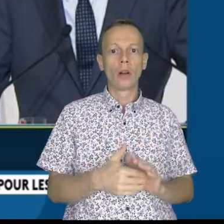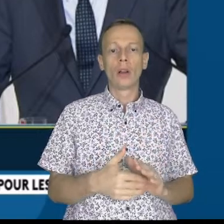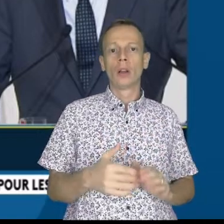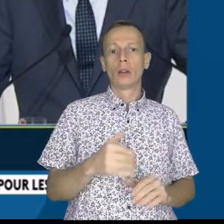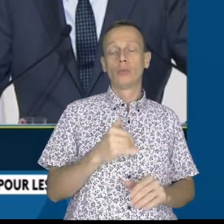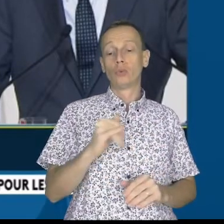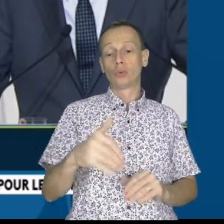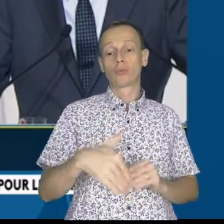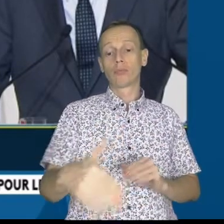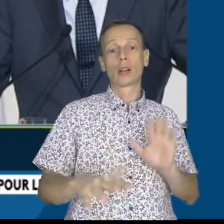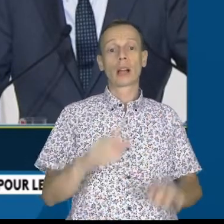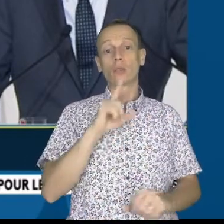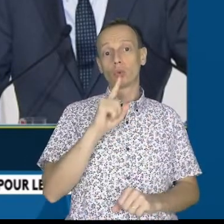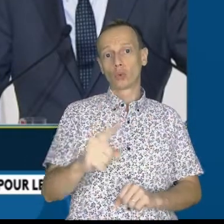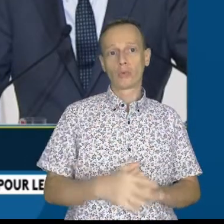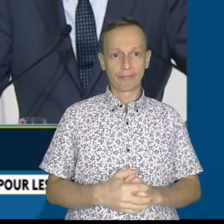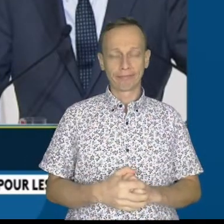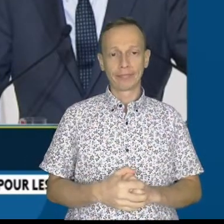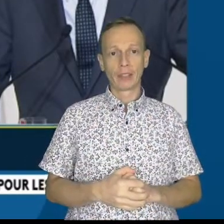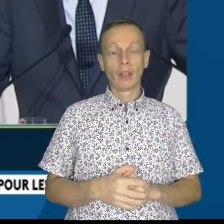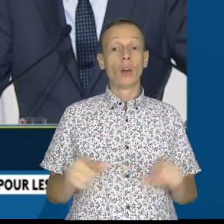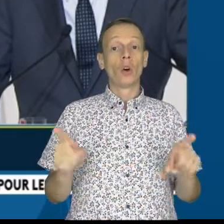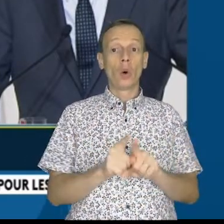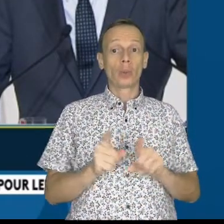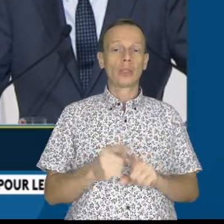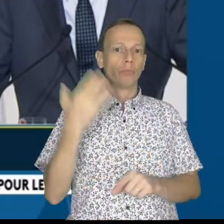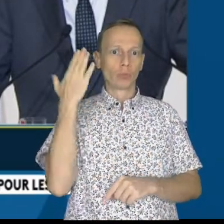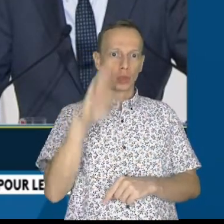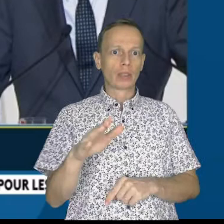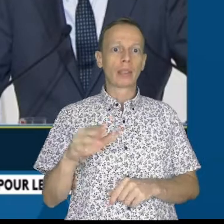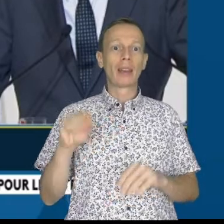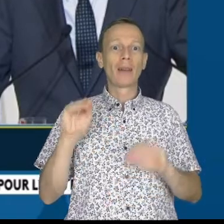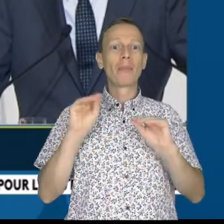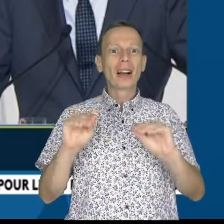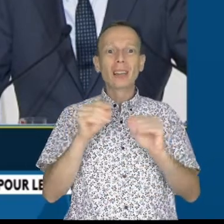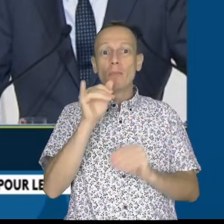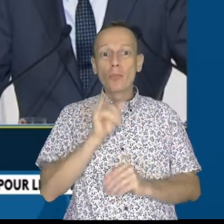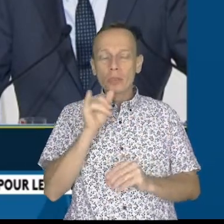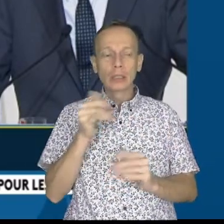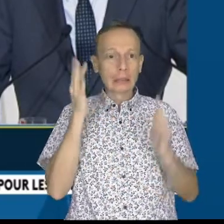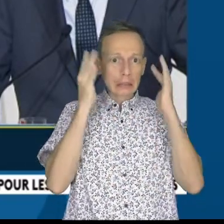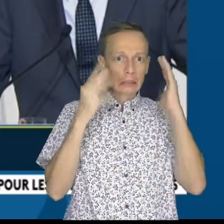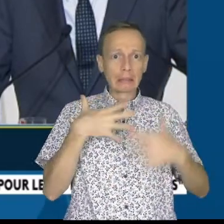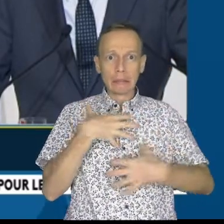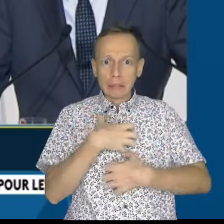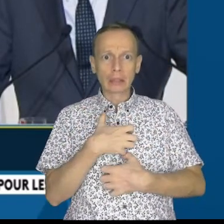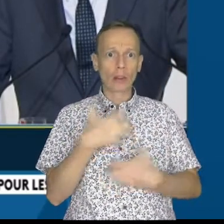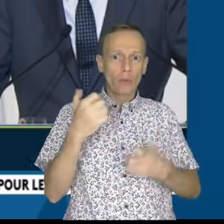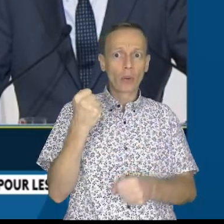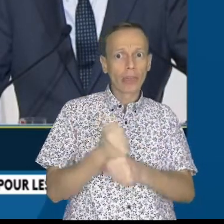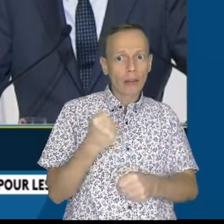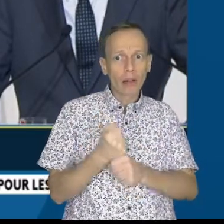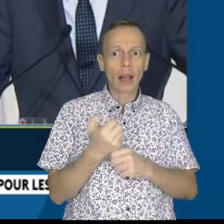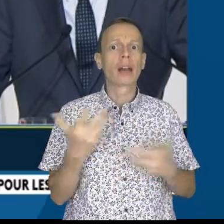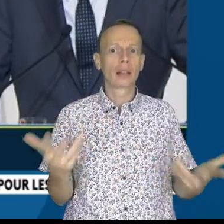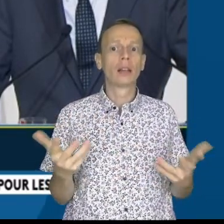encore pour 15 jours supplémentaires. Je sais ce qu'est l'angoisse des commerçants qui n'aspirent qu'à pouvoir travailler